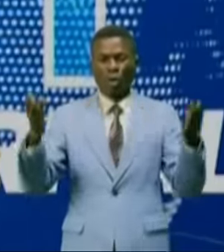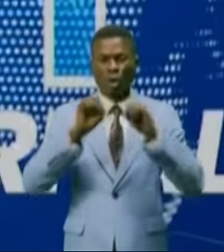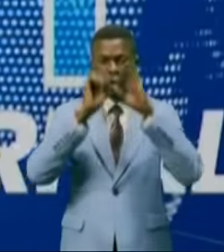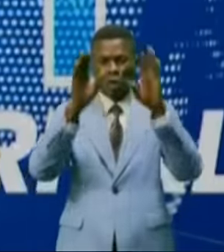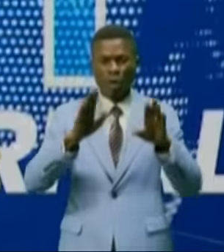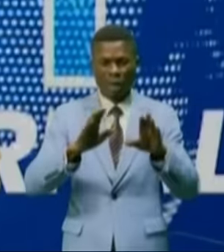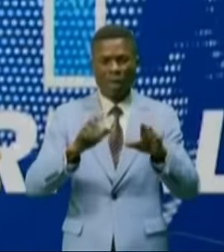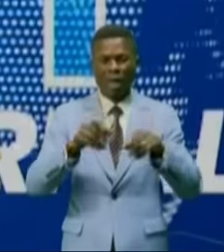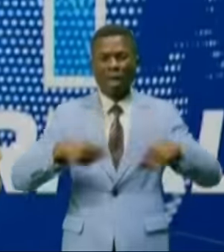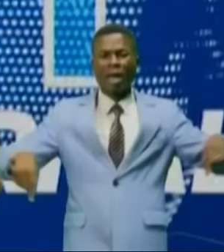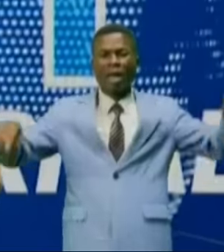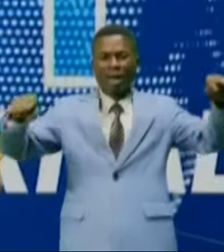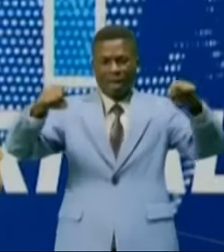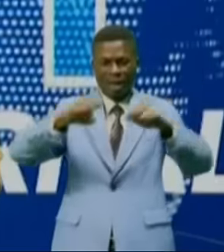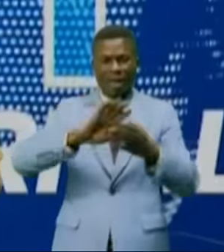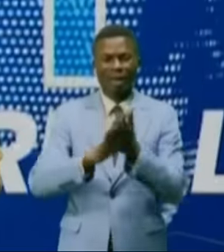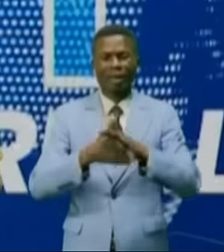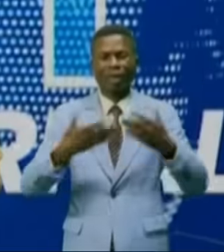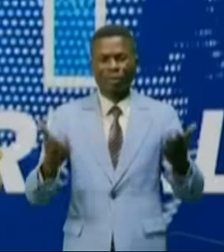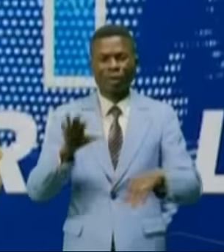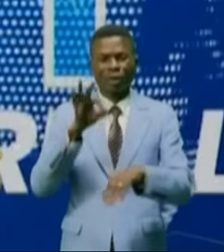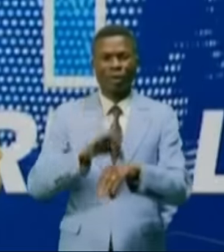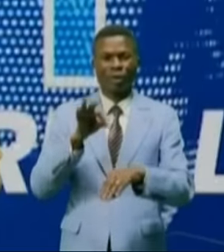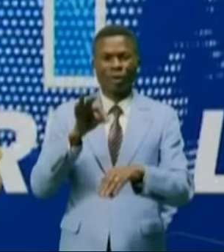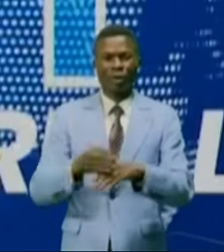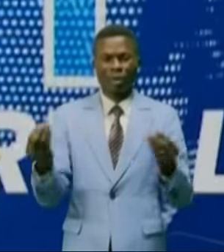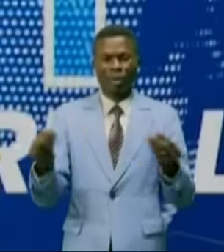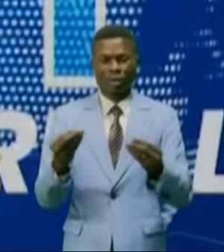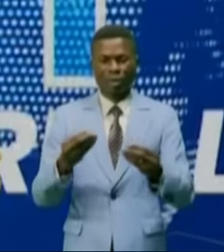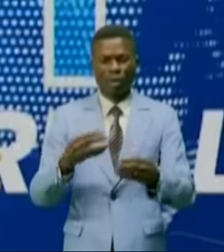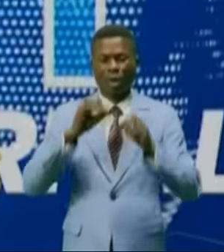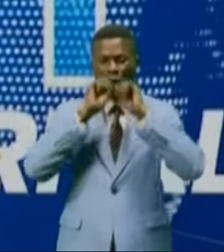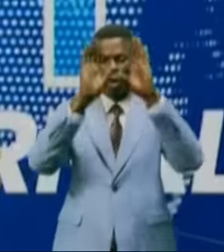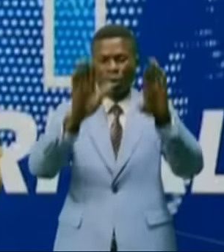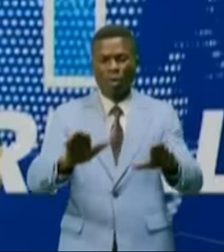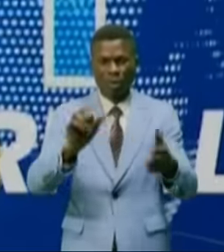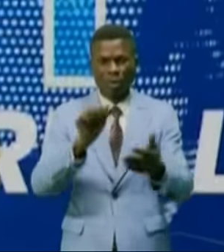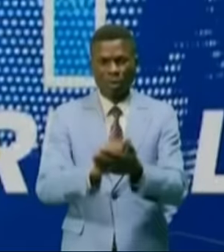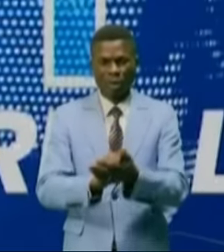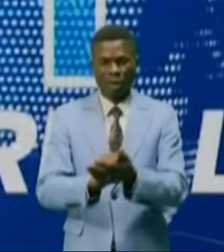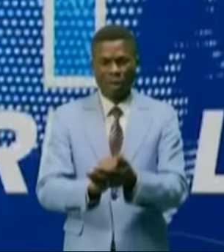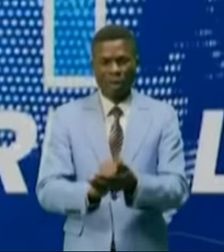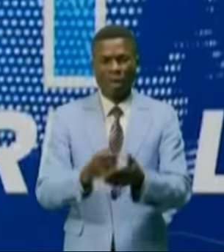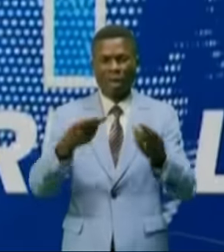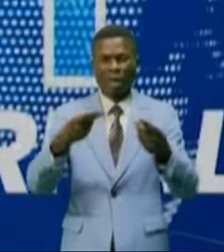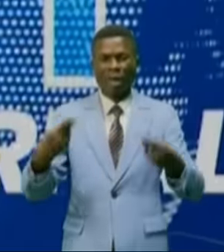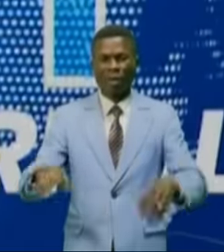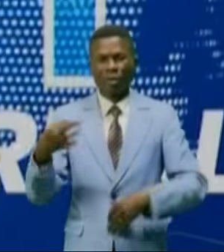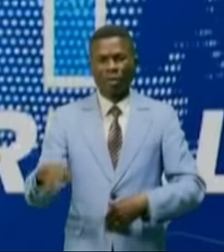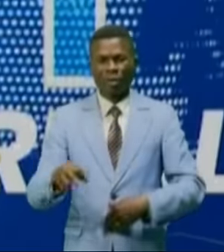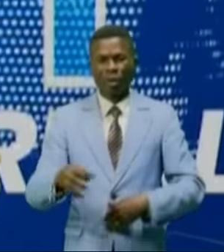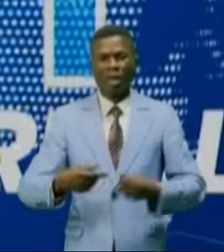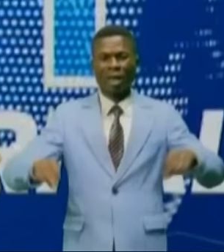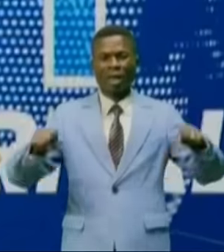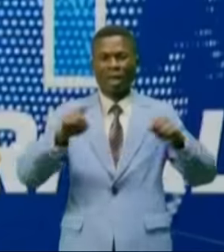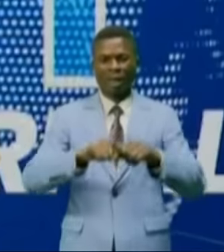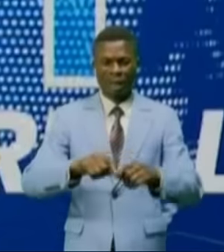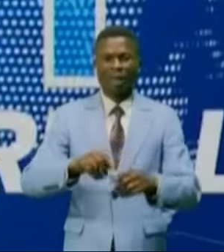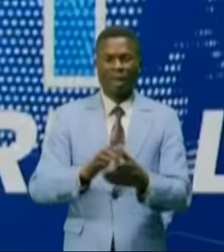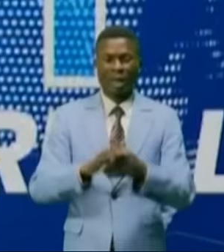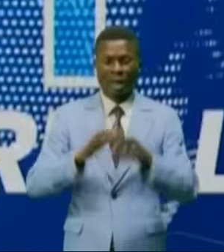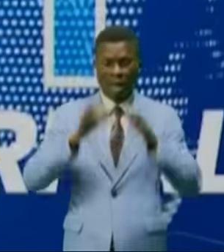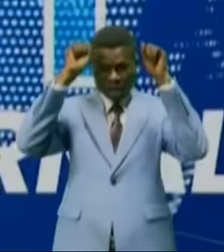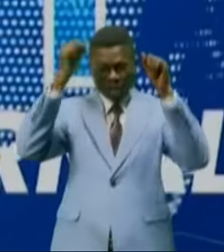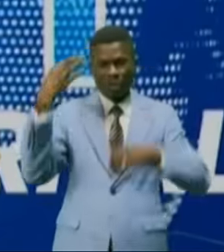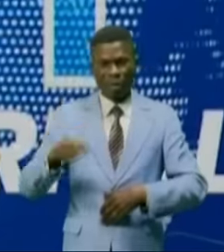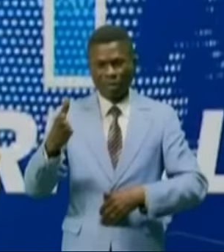ce que ce terrain deviendra et ce sera l'occasion de le débaptiser soit en terrain France ou terrain Macron, a déclaré Patrick